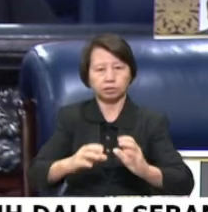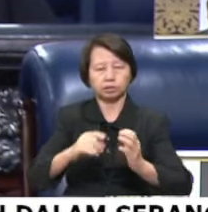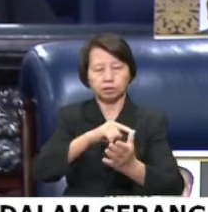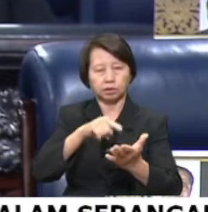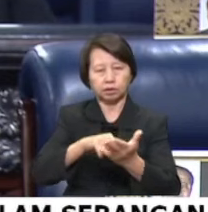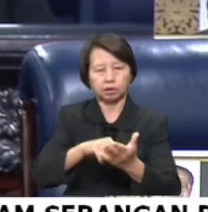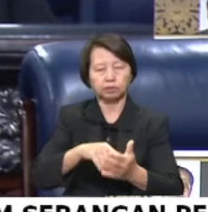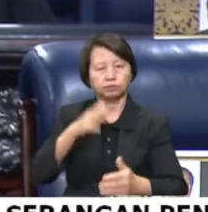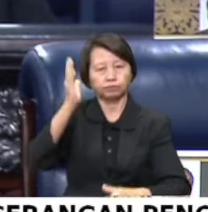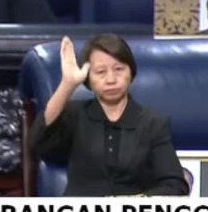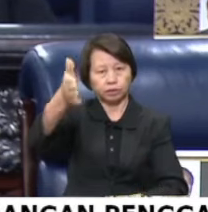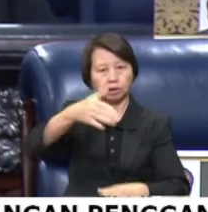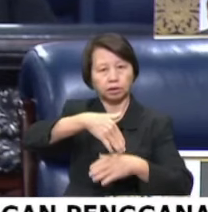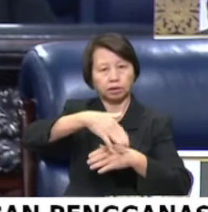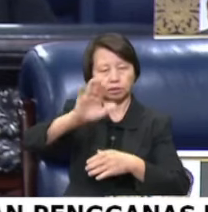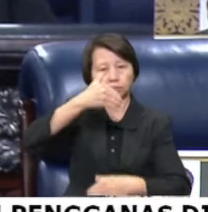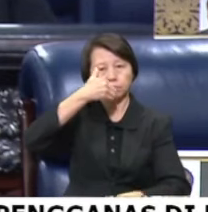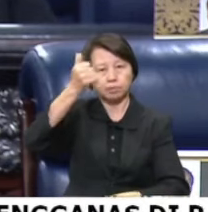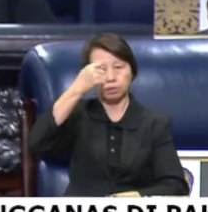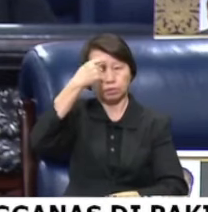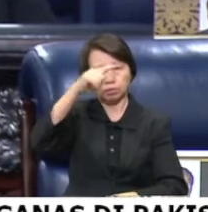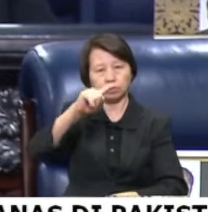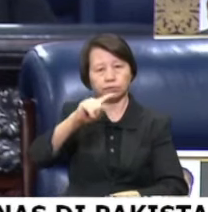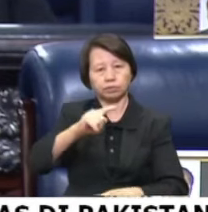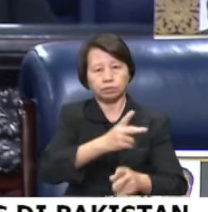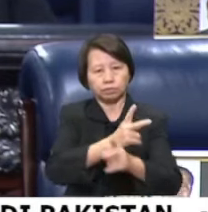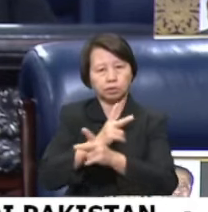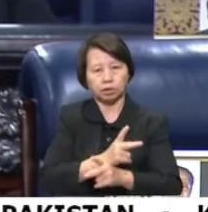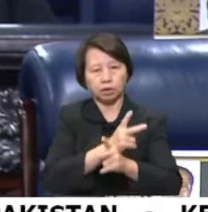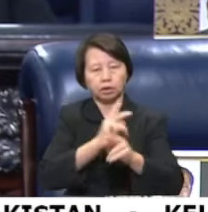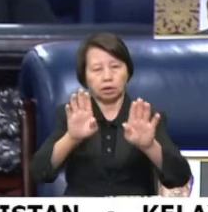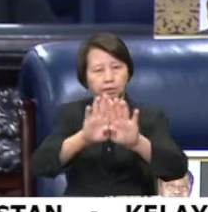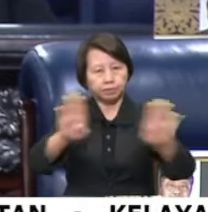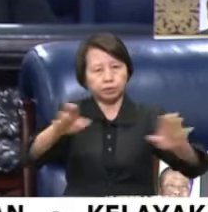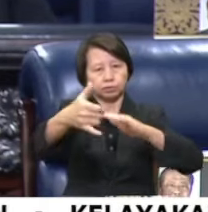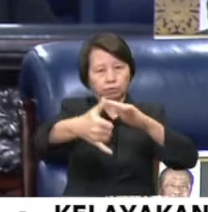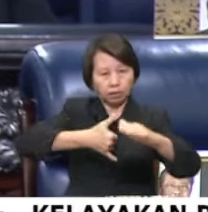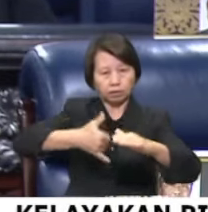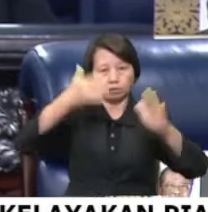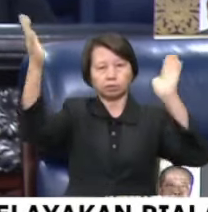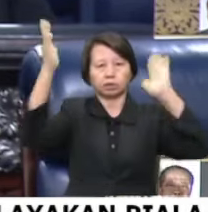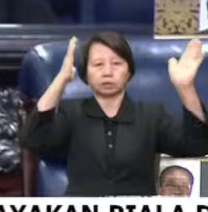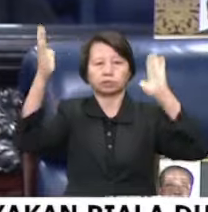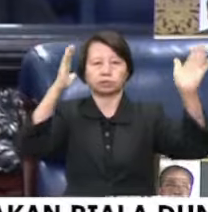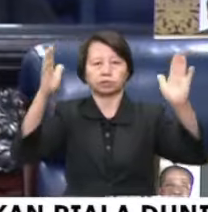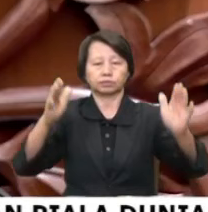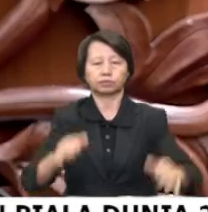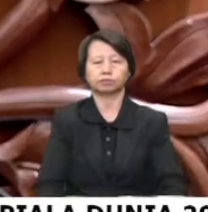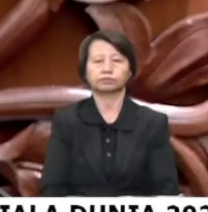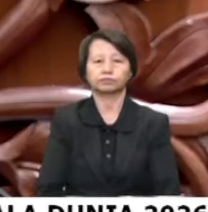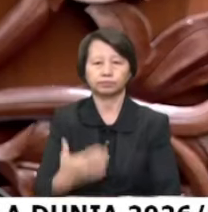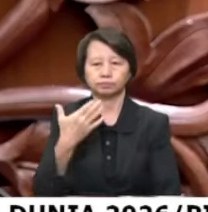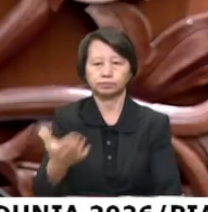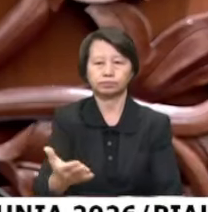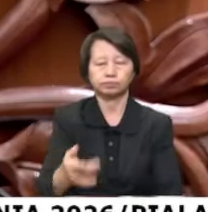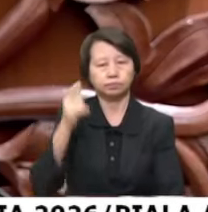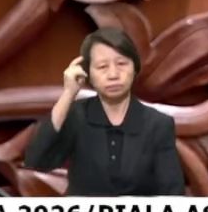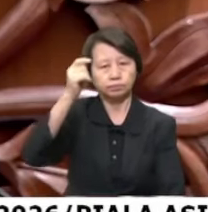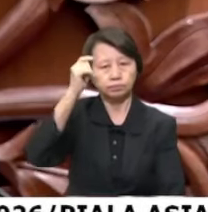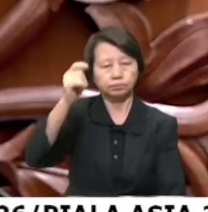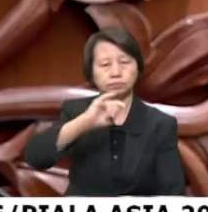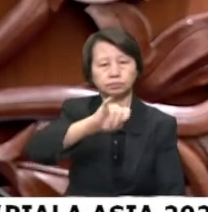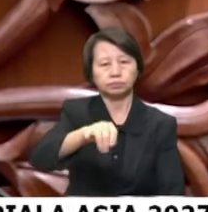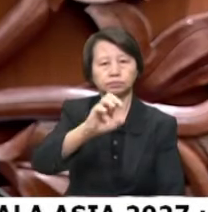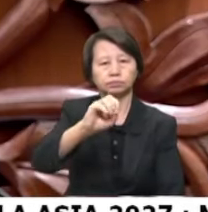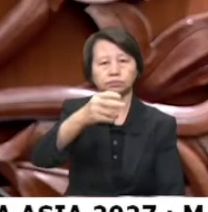ia akan lebih beri kesan baik kepada kawalan pintu sempadan. Terima kasih. Tuan Jahari bin Kecik